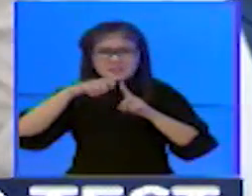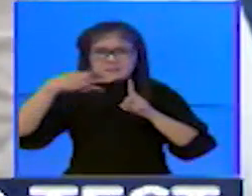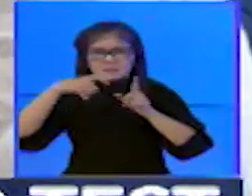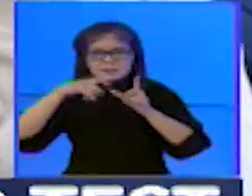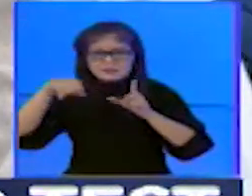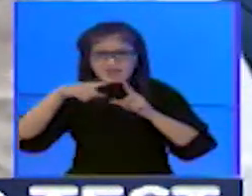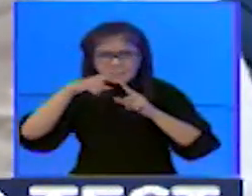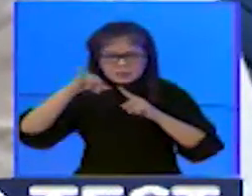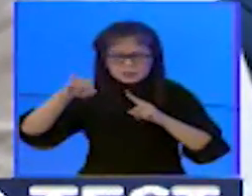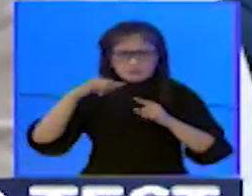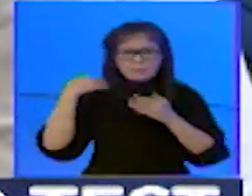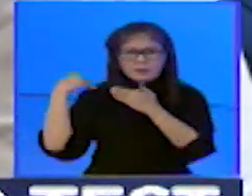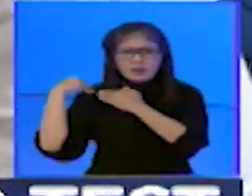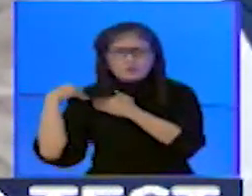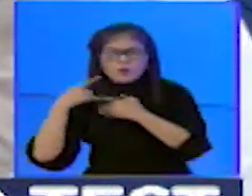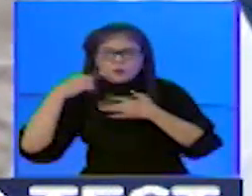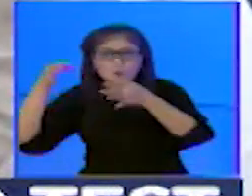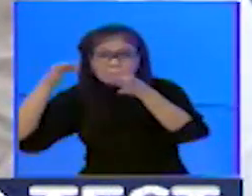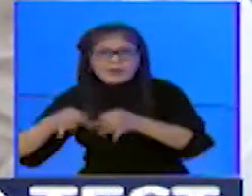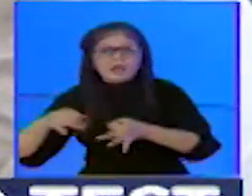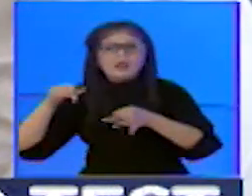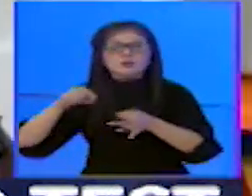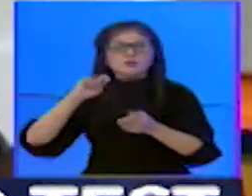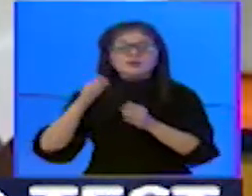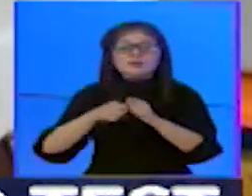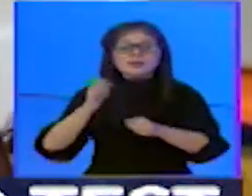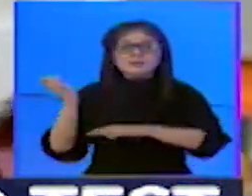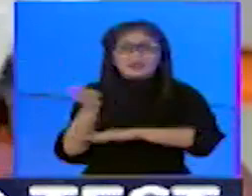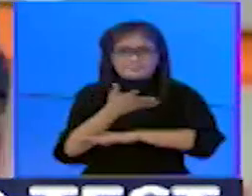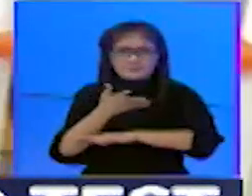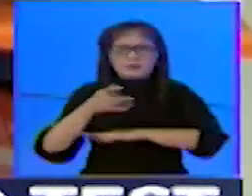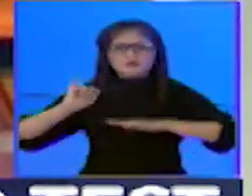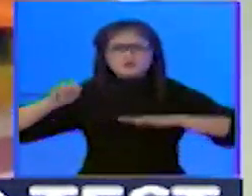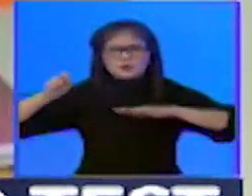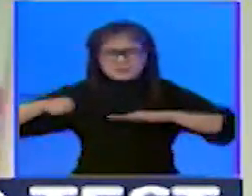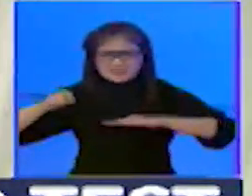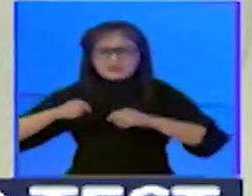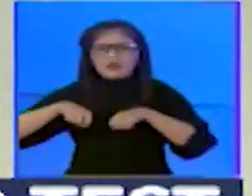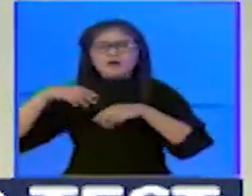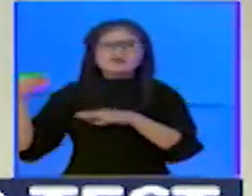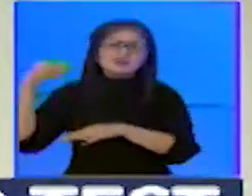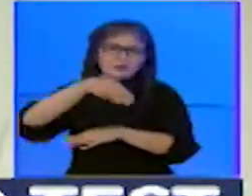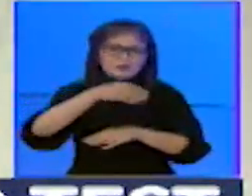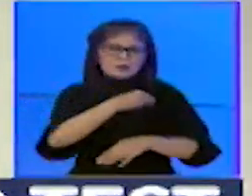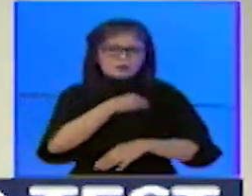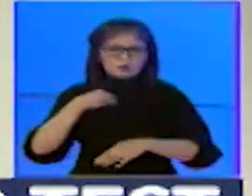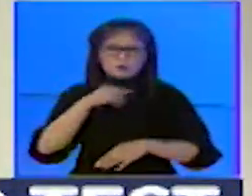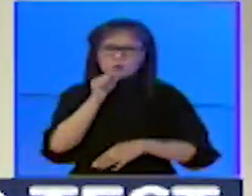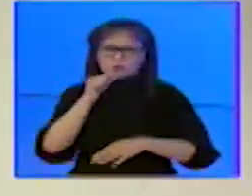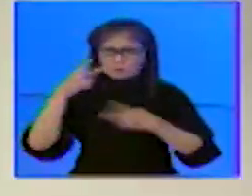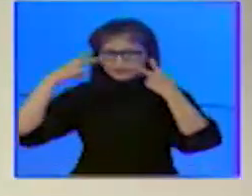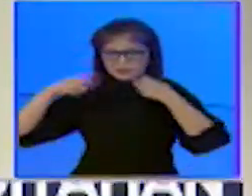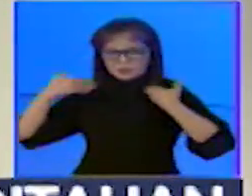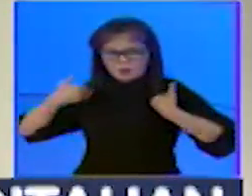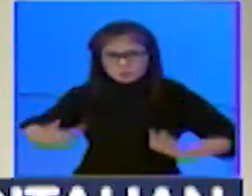penahanan selain uji rapitest pihak kejaksaan juga mendatangkan dokter untuk memeriksa kondisi kesehatan tersangka